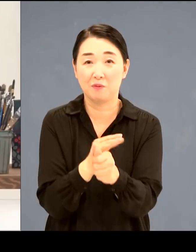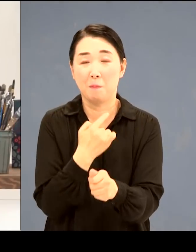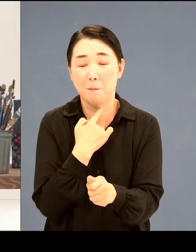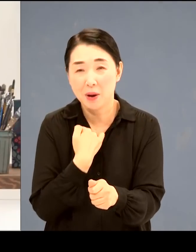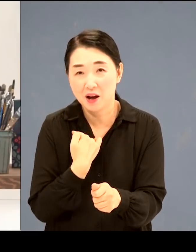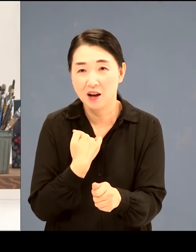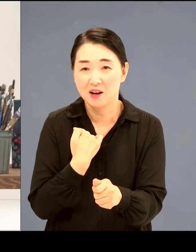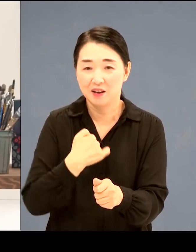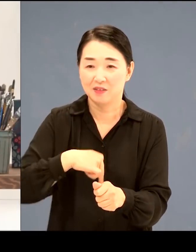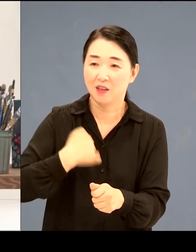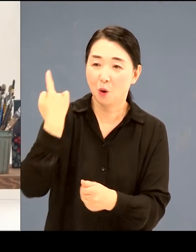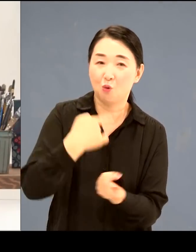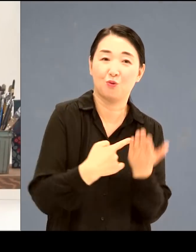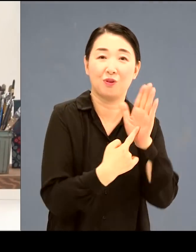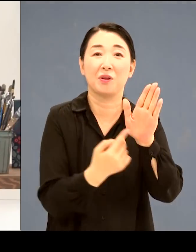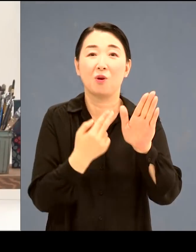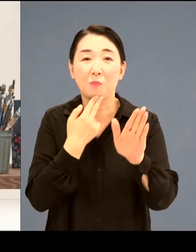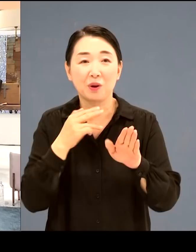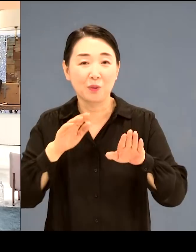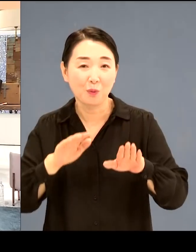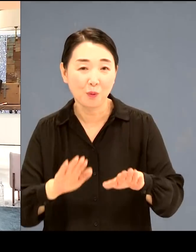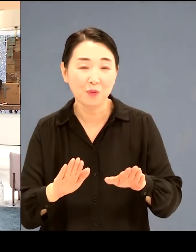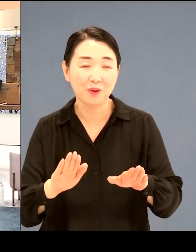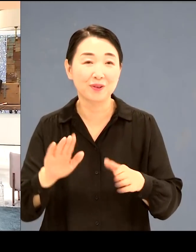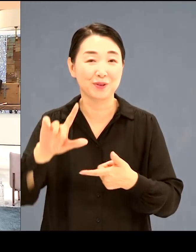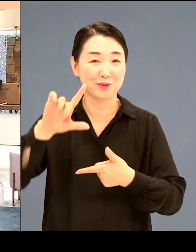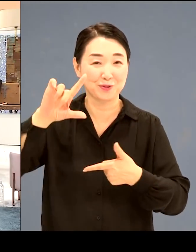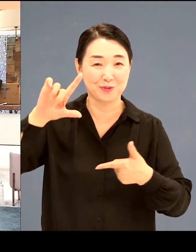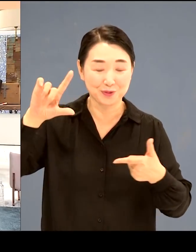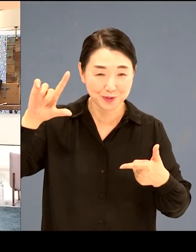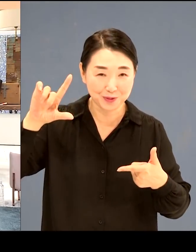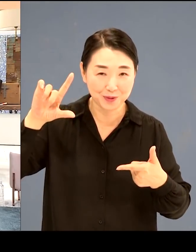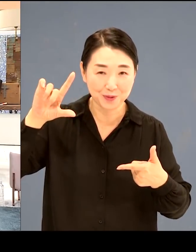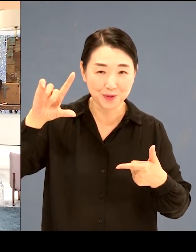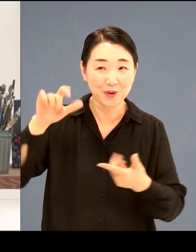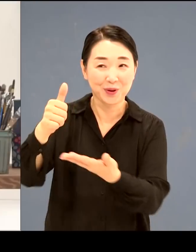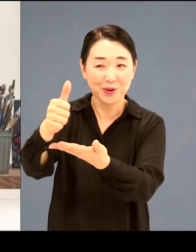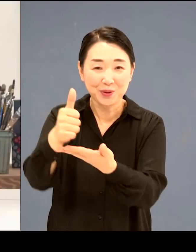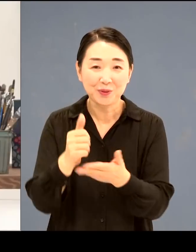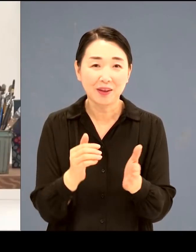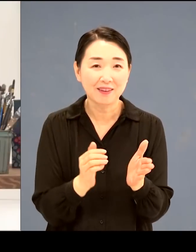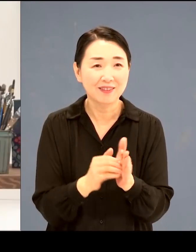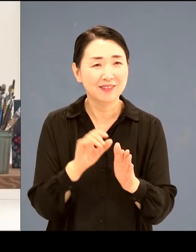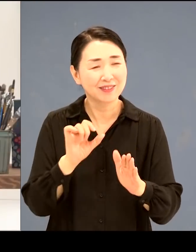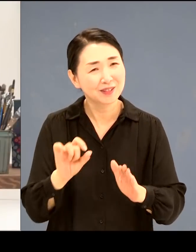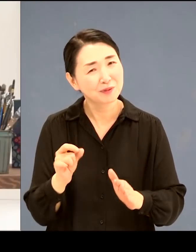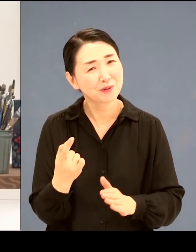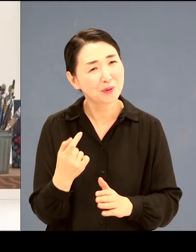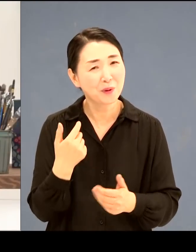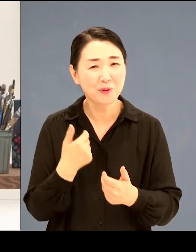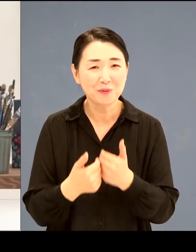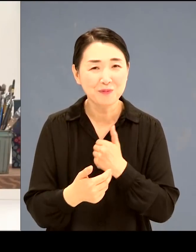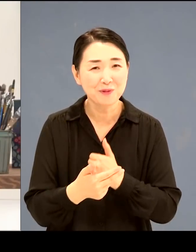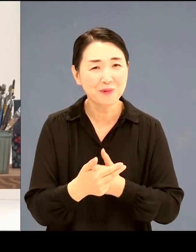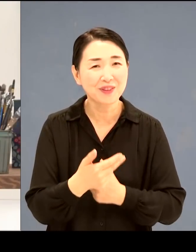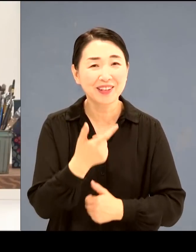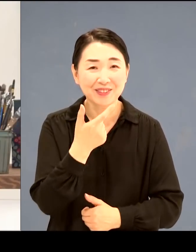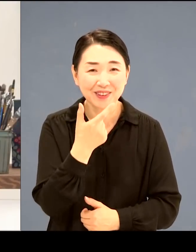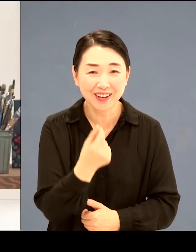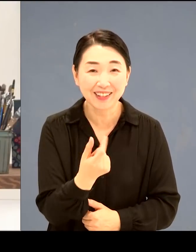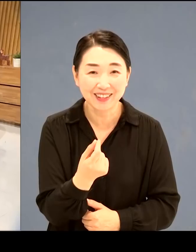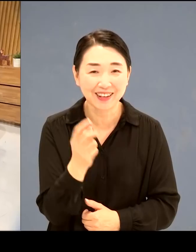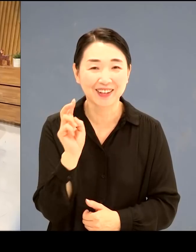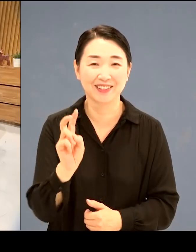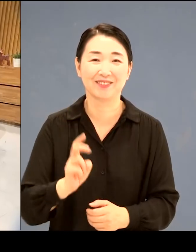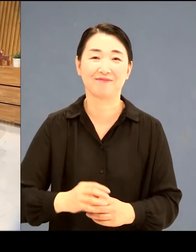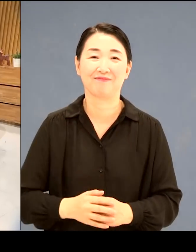드러내지 않고 일을 해오시다가 오늘은 이렇게 주인공의 자리에 앉으셨잖아요. 네. 살짝 불편할 수도 있고 좀 그럴 수도 있을